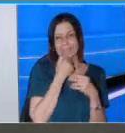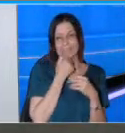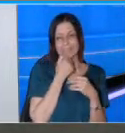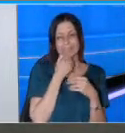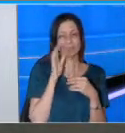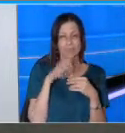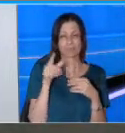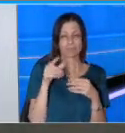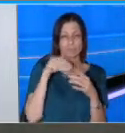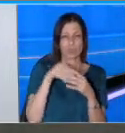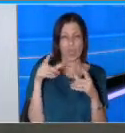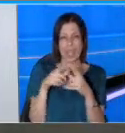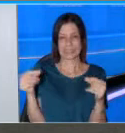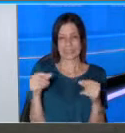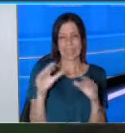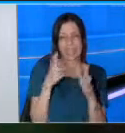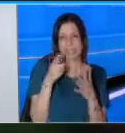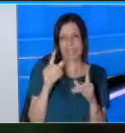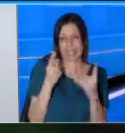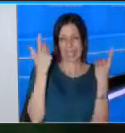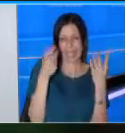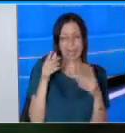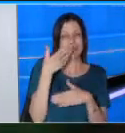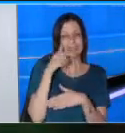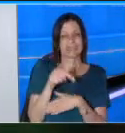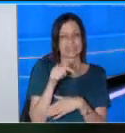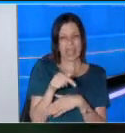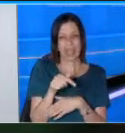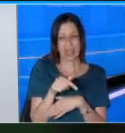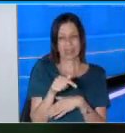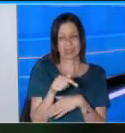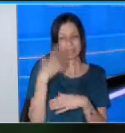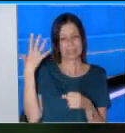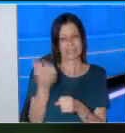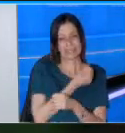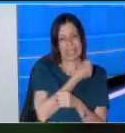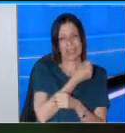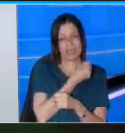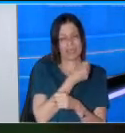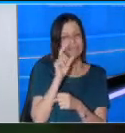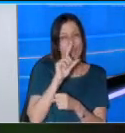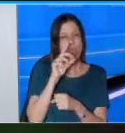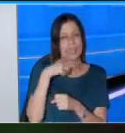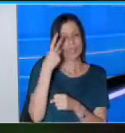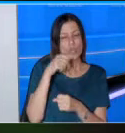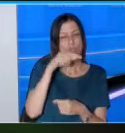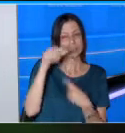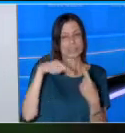שזו נקודה מאוד חשובה. אם זה יקרה, מדינת ישראל ניצחה, אז גם לא יהיו